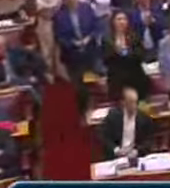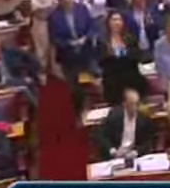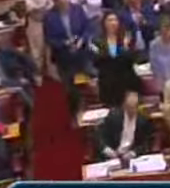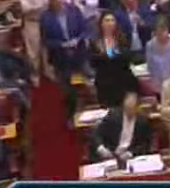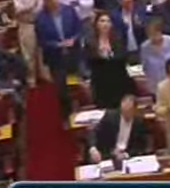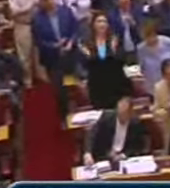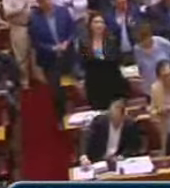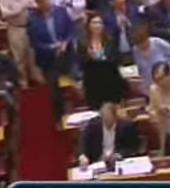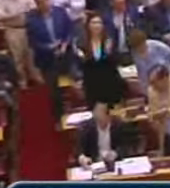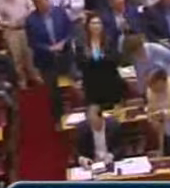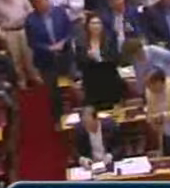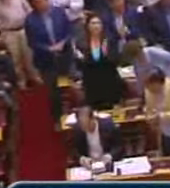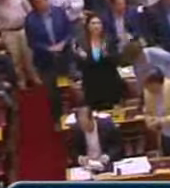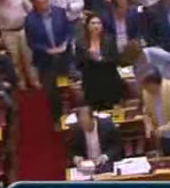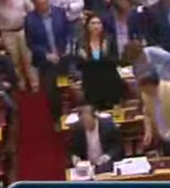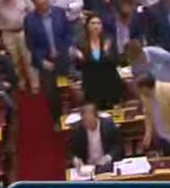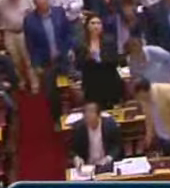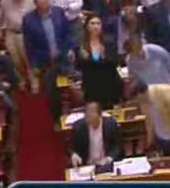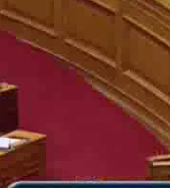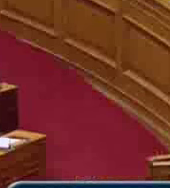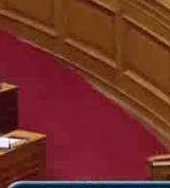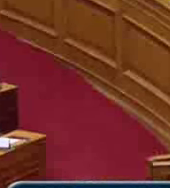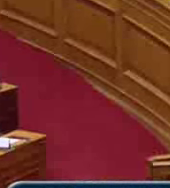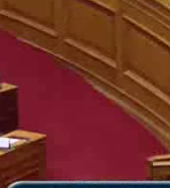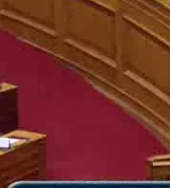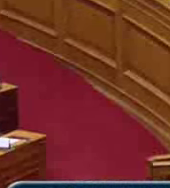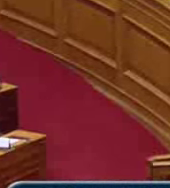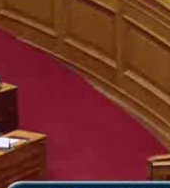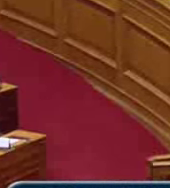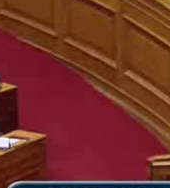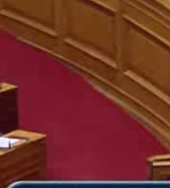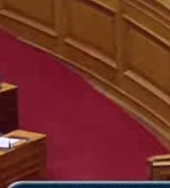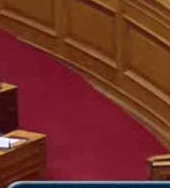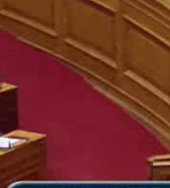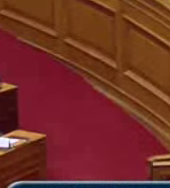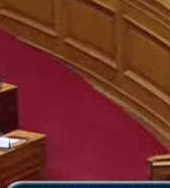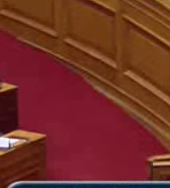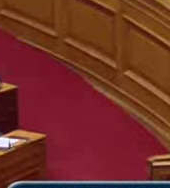Yes. Κυρίες, κύριοι.